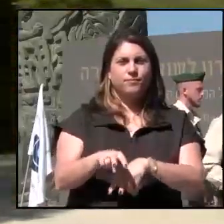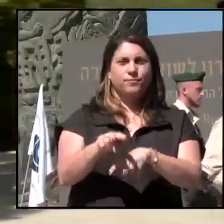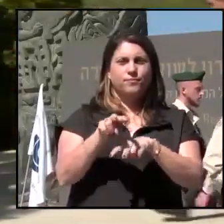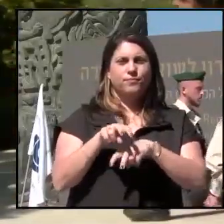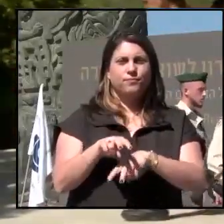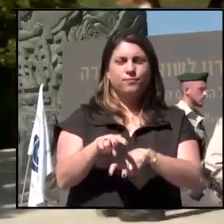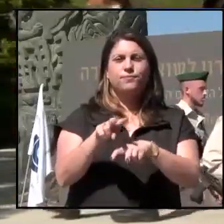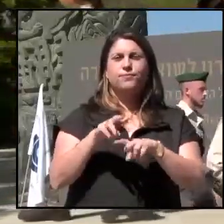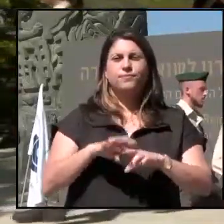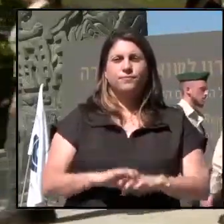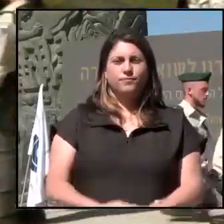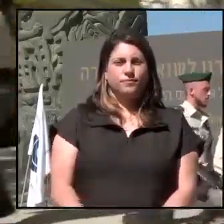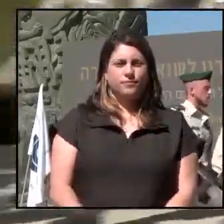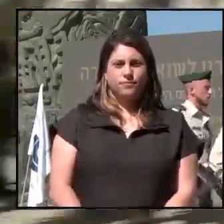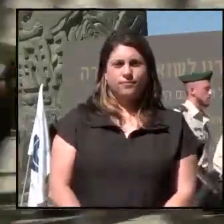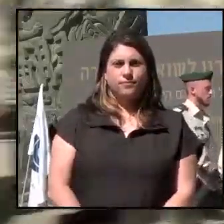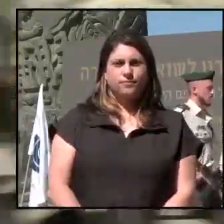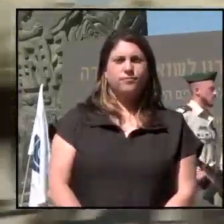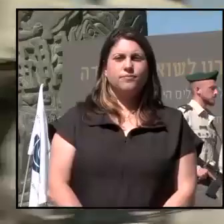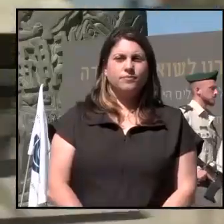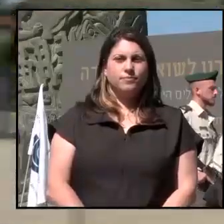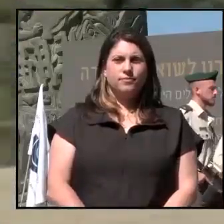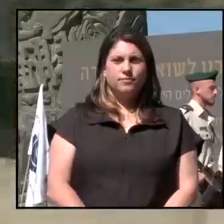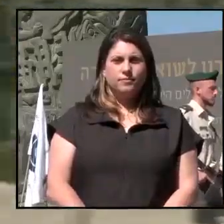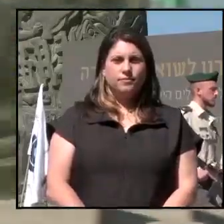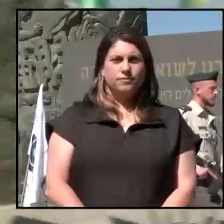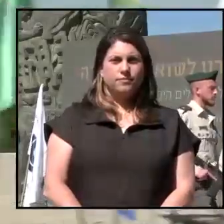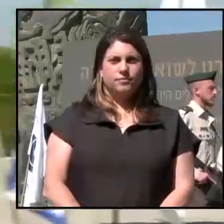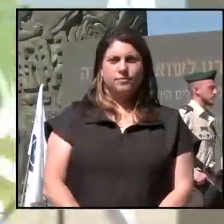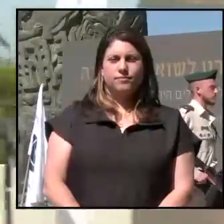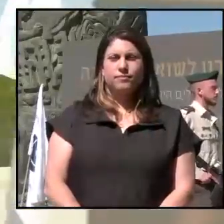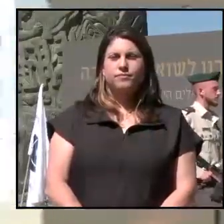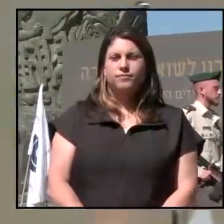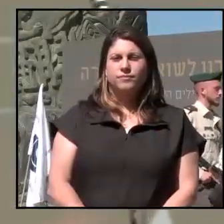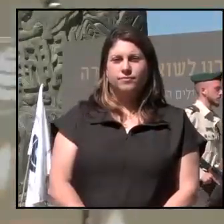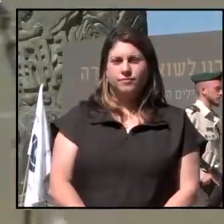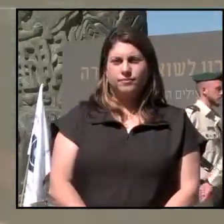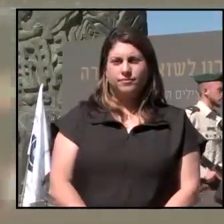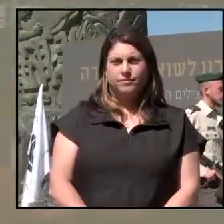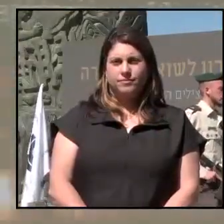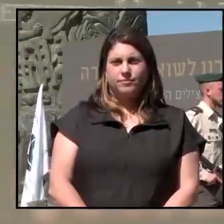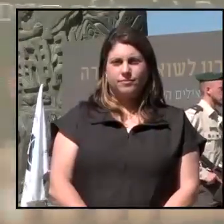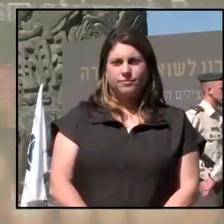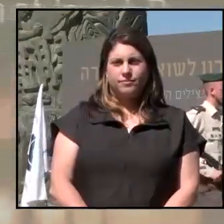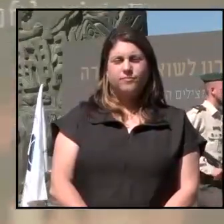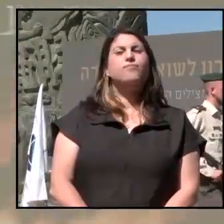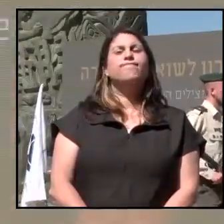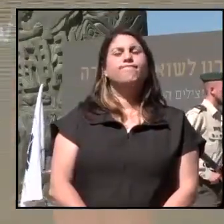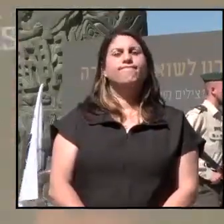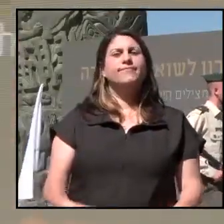שמאל. שמאל, ימין, שמאל. שמאל, ימין, שמאל, ימין, שמאל, ימין, שמאל.